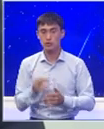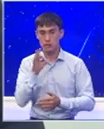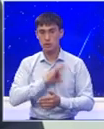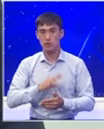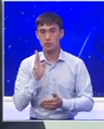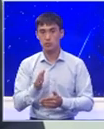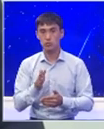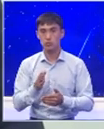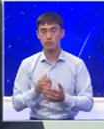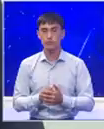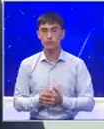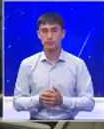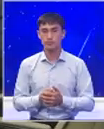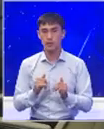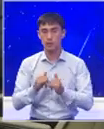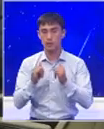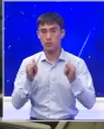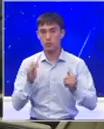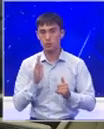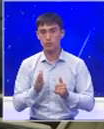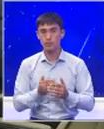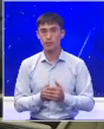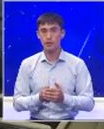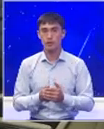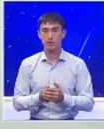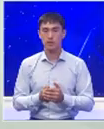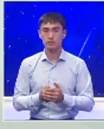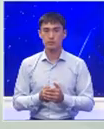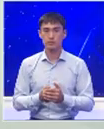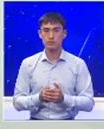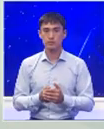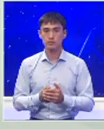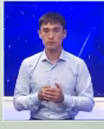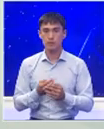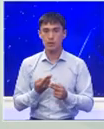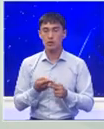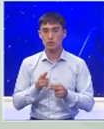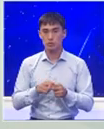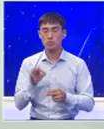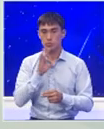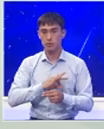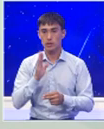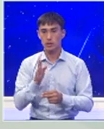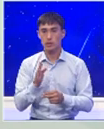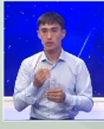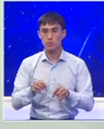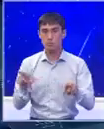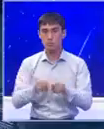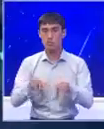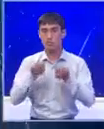те ауылдарды дамыту. Бақанасқа салыңыздар, поэтому давайте соны пайдаланайық та бір тиімді шешім